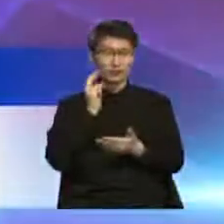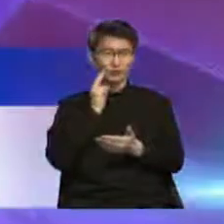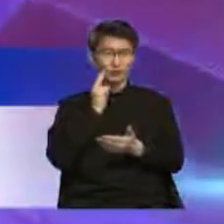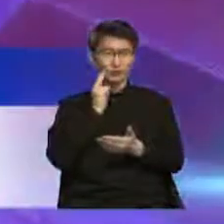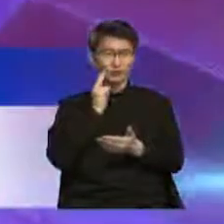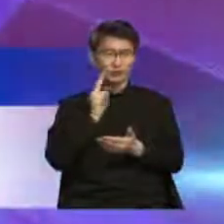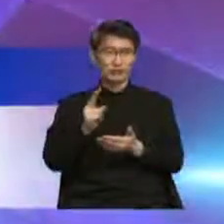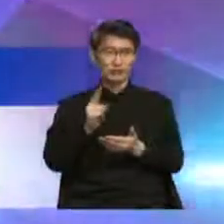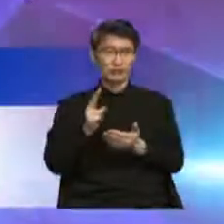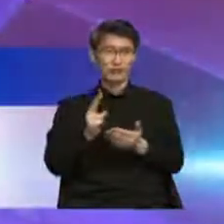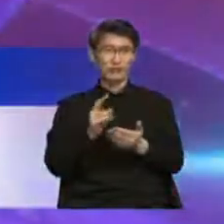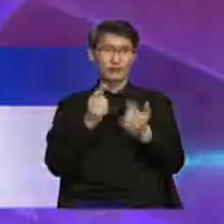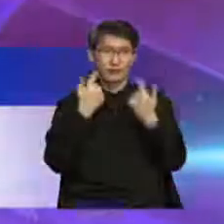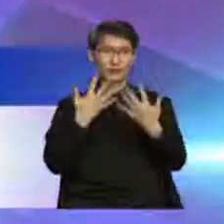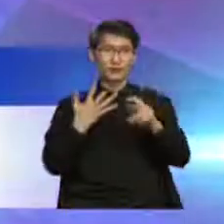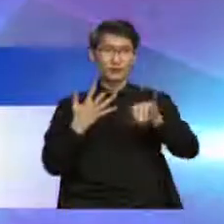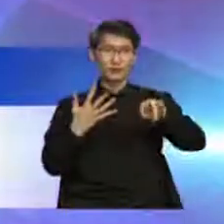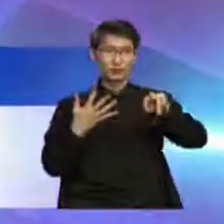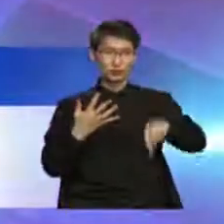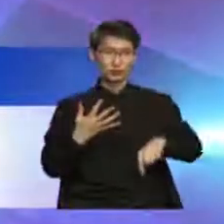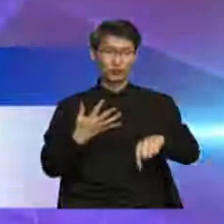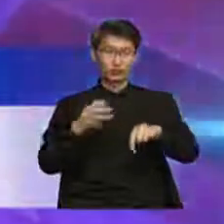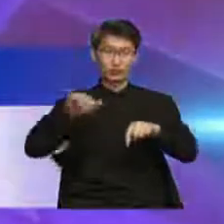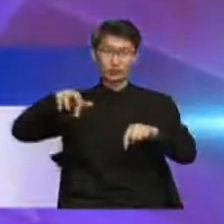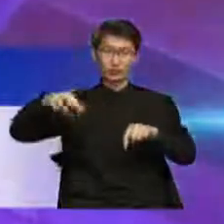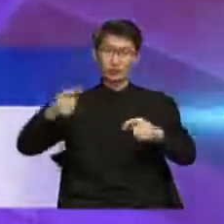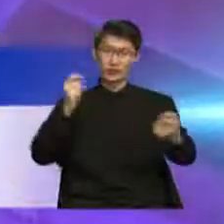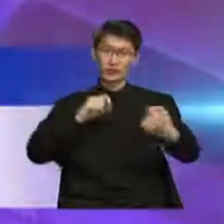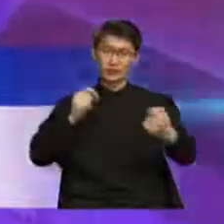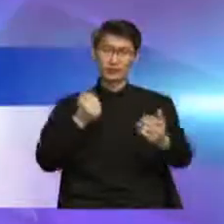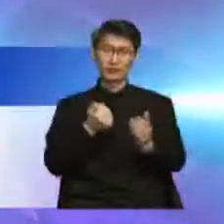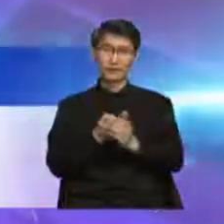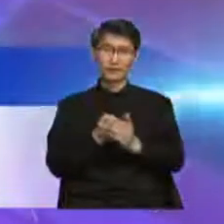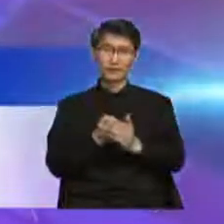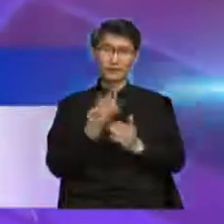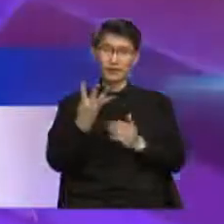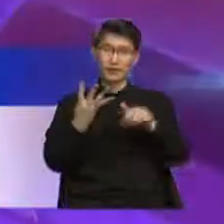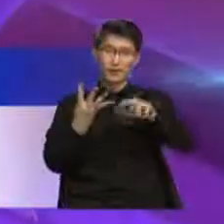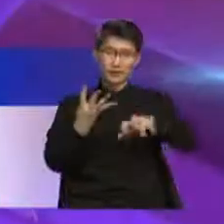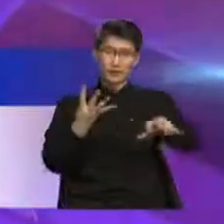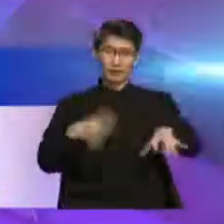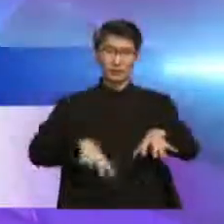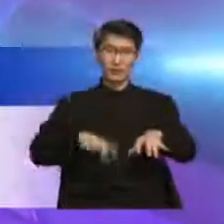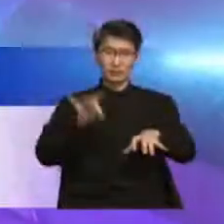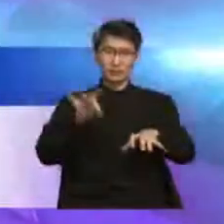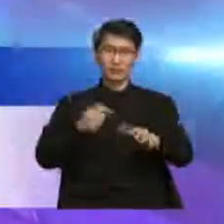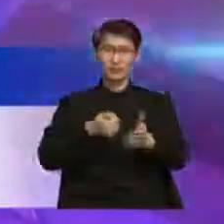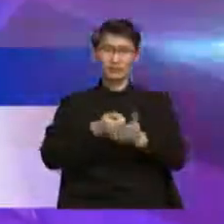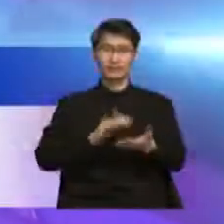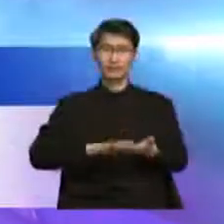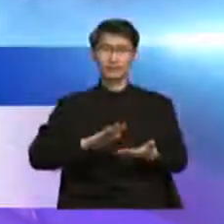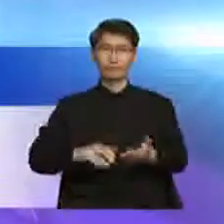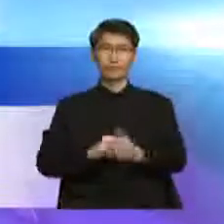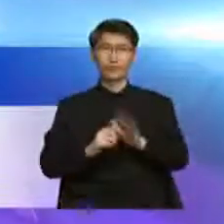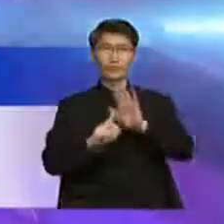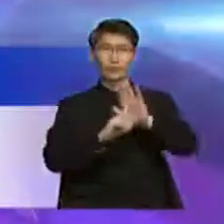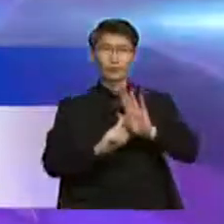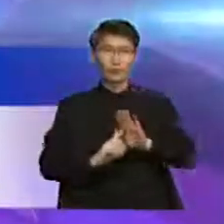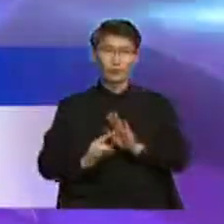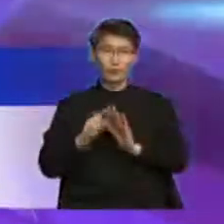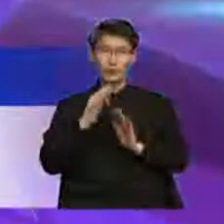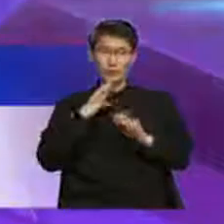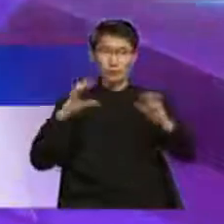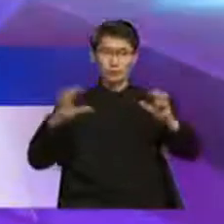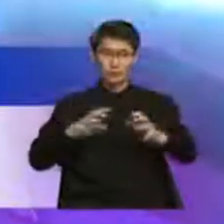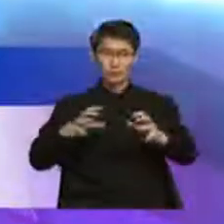그러니까 신수동 쪽에 좀 이제 신촌도 가깝고 해가지고 그쪽을 총 4개에서 우선적으로 선정을 한 거예요. 홍보 자체만 전체